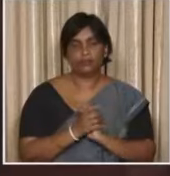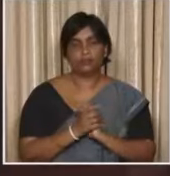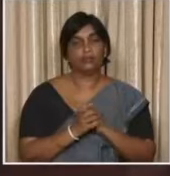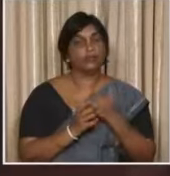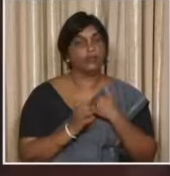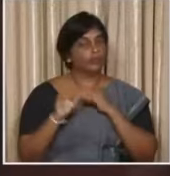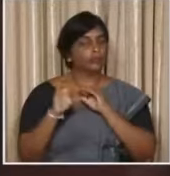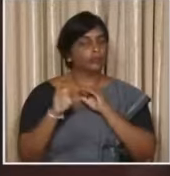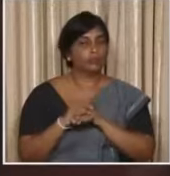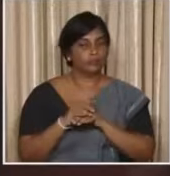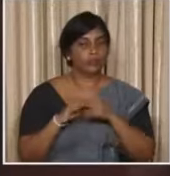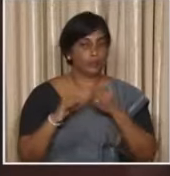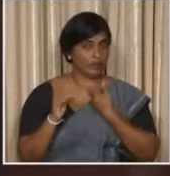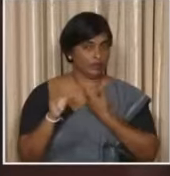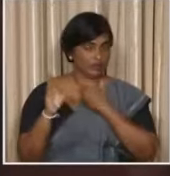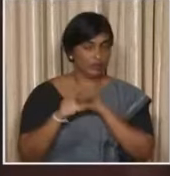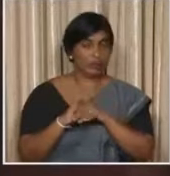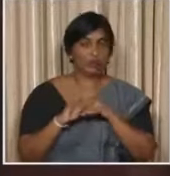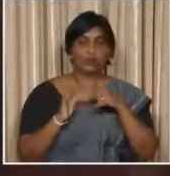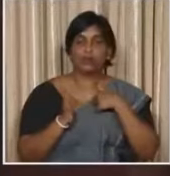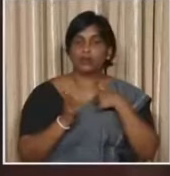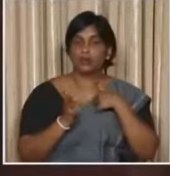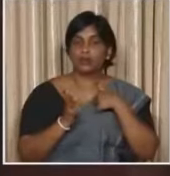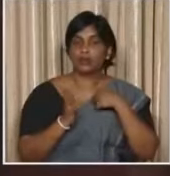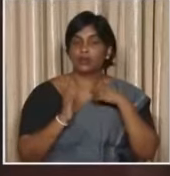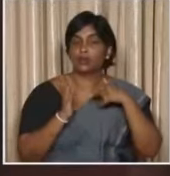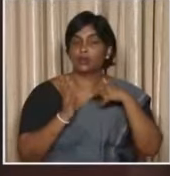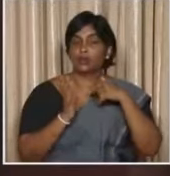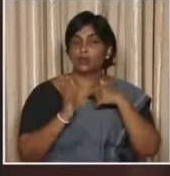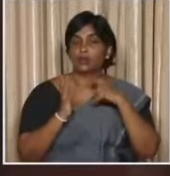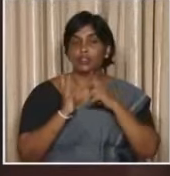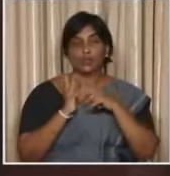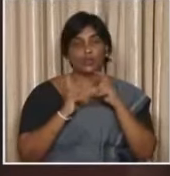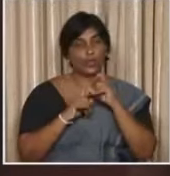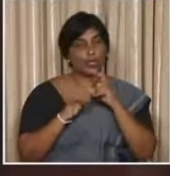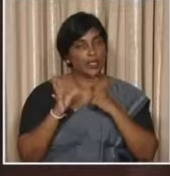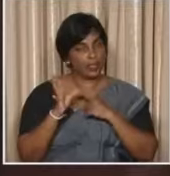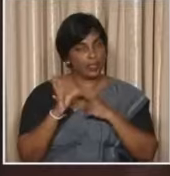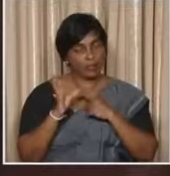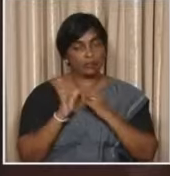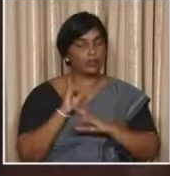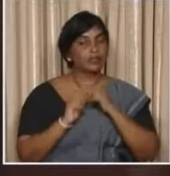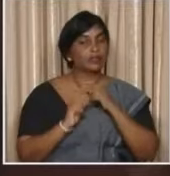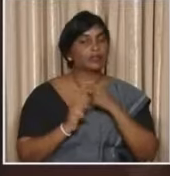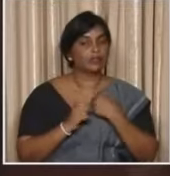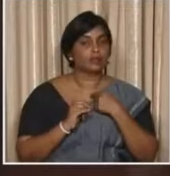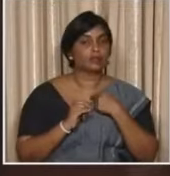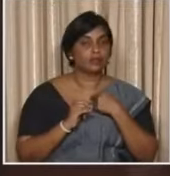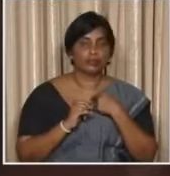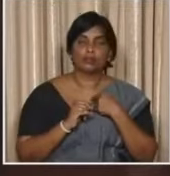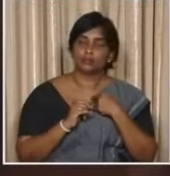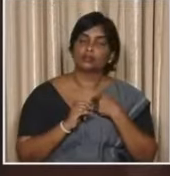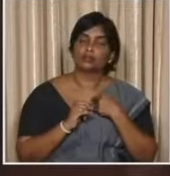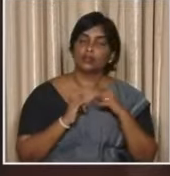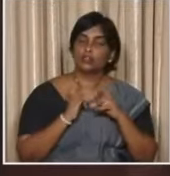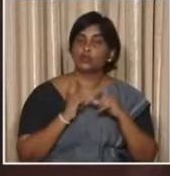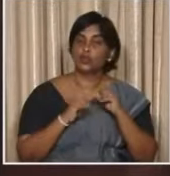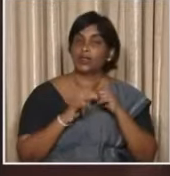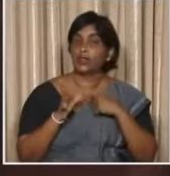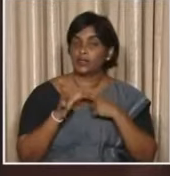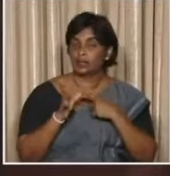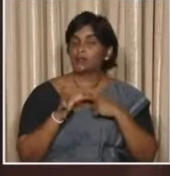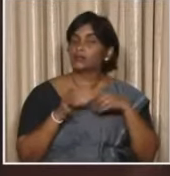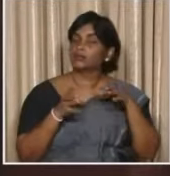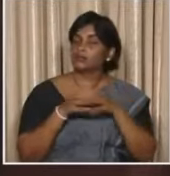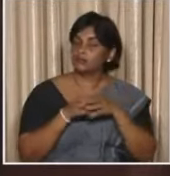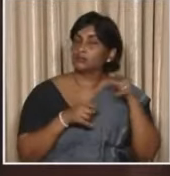අපි නියෝජනය කරන මානියෝජනය කරන නාගරික නිවාස අමාත්‍යංශය එව නැත්තම් නාගරික සංවර්ධන අධිකාරී නිවාස අමාත්‍යංශය